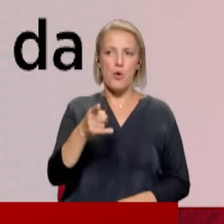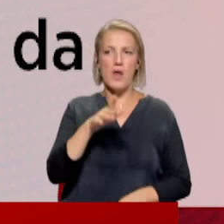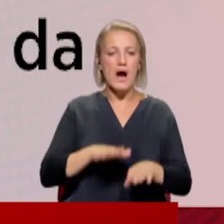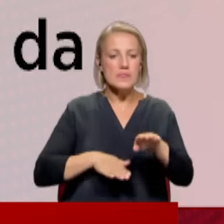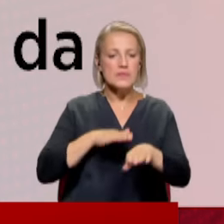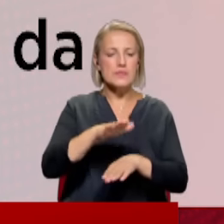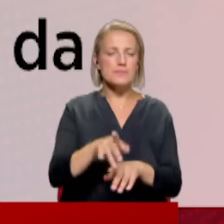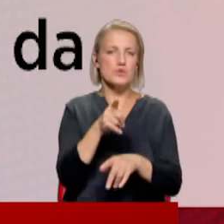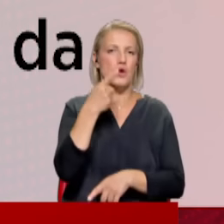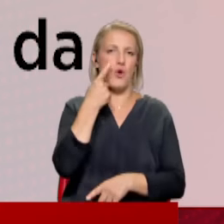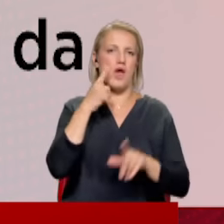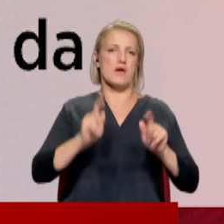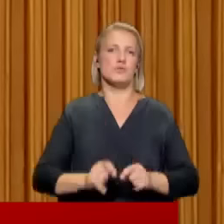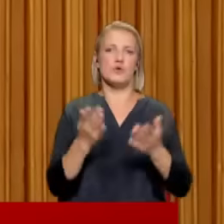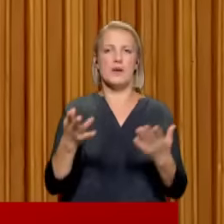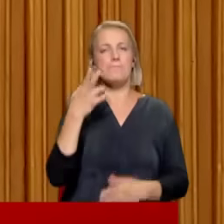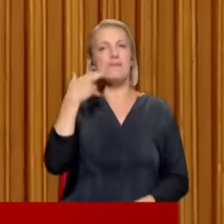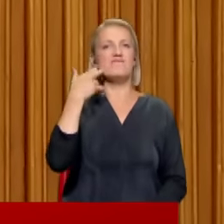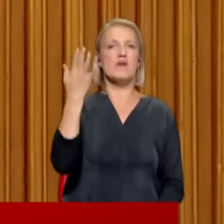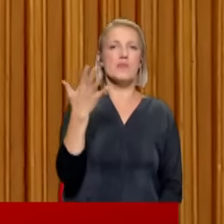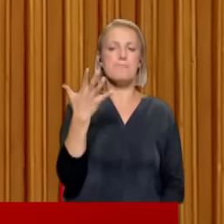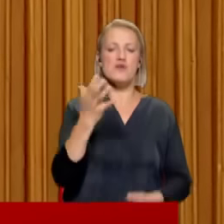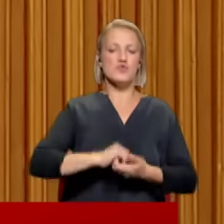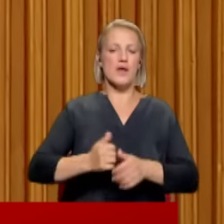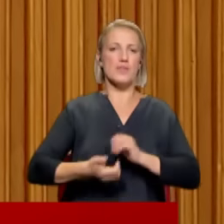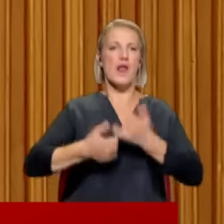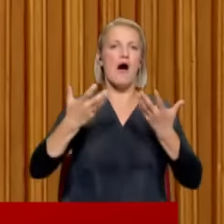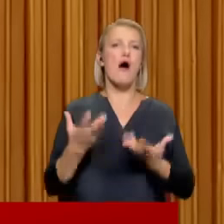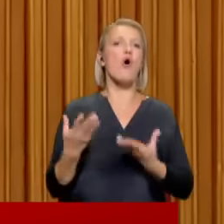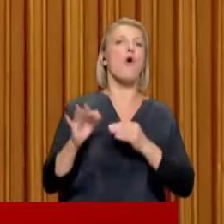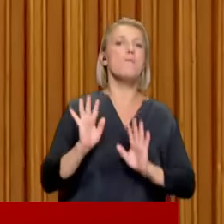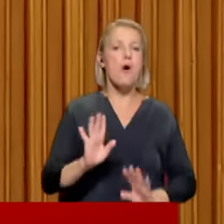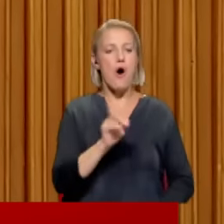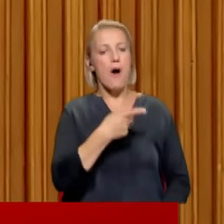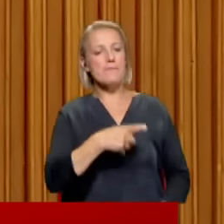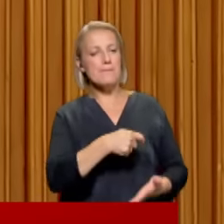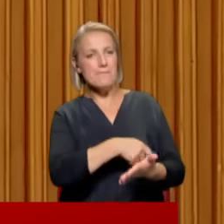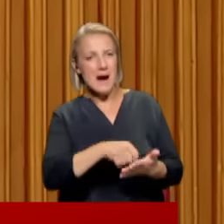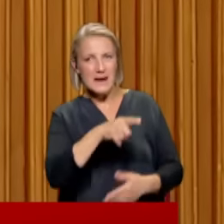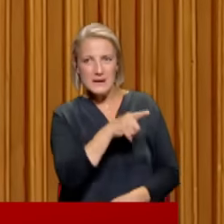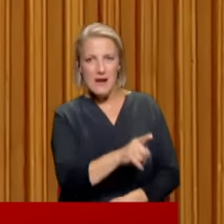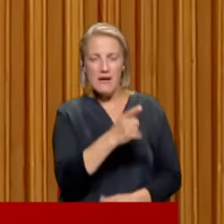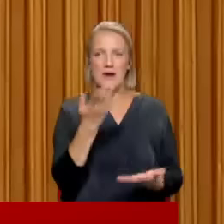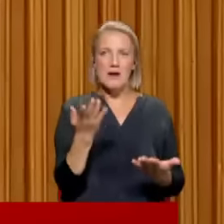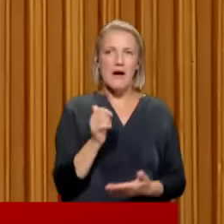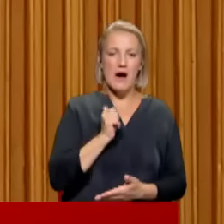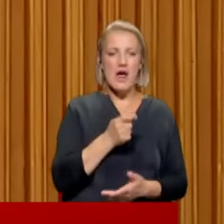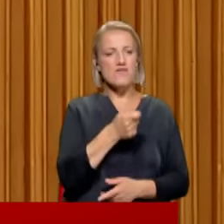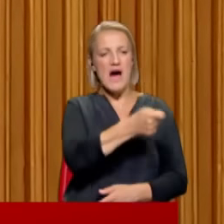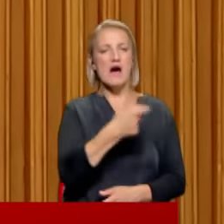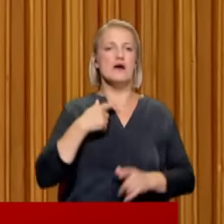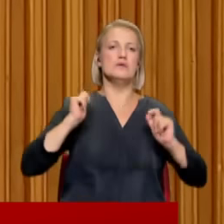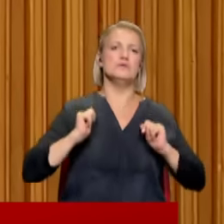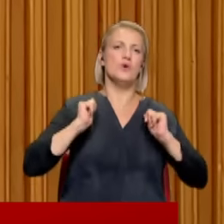adımlarımızı da buna göre atıyoruz beyefendiye beşli çeteler ağır gelmiyor 10.000 liraya geçinene asgari ücret ver diyorum